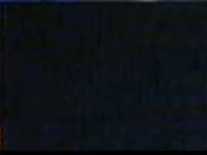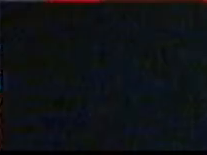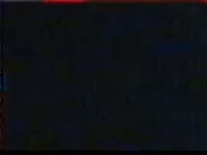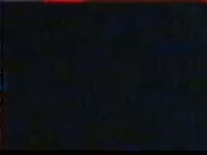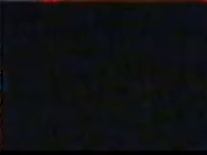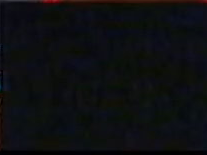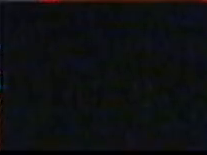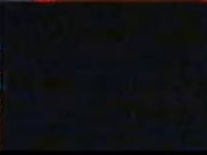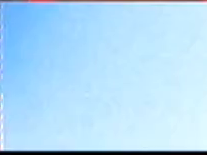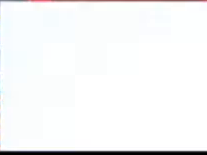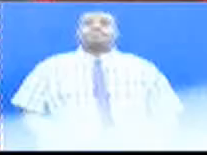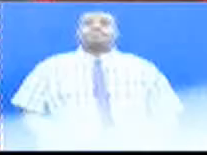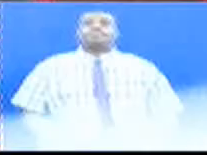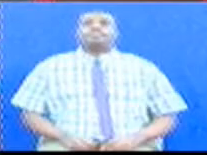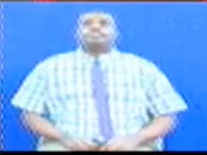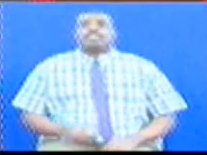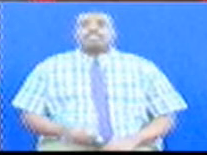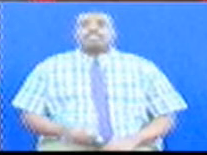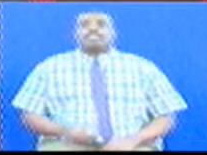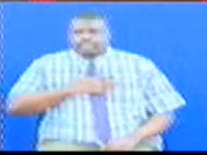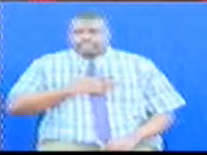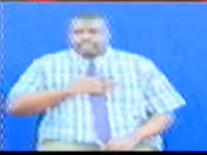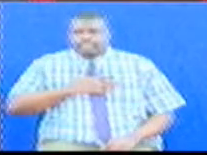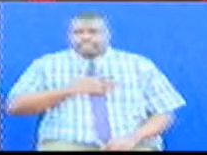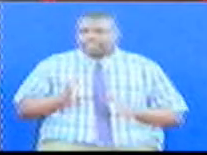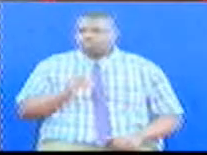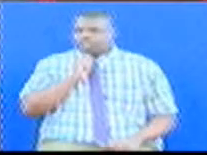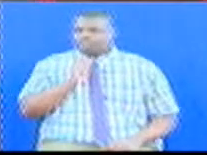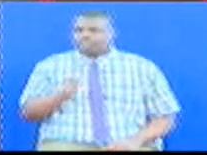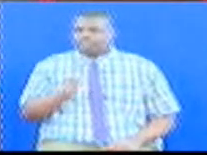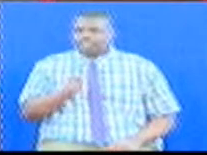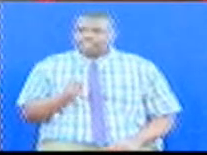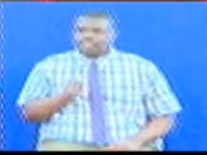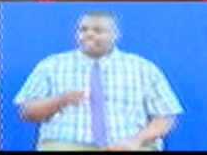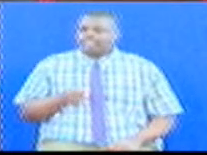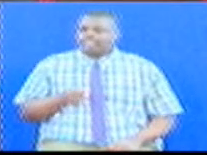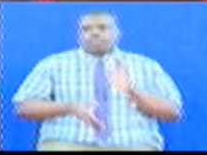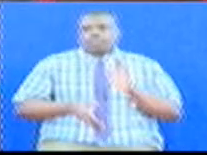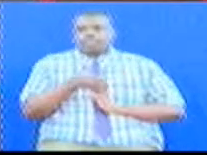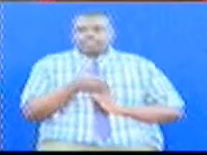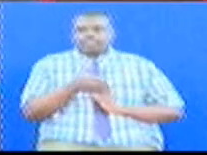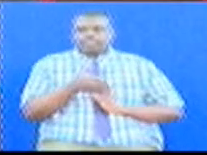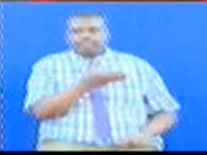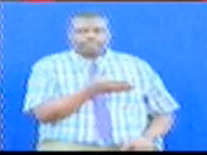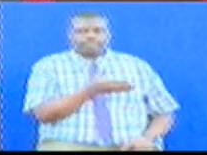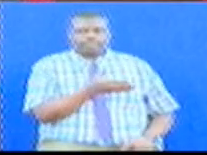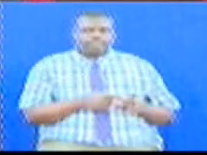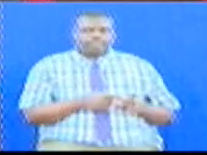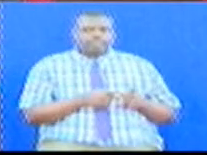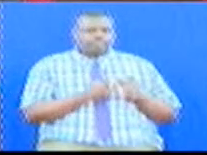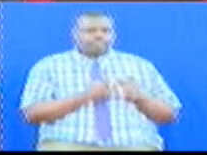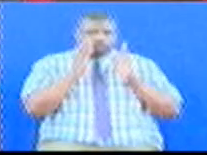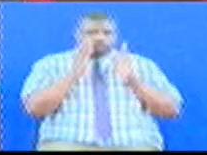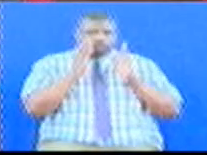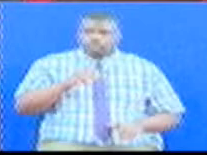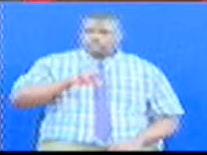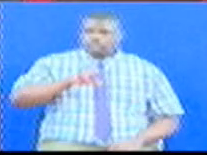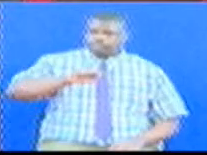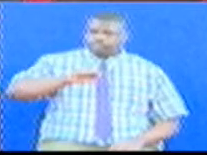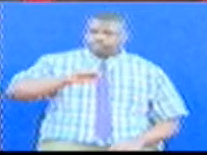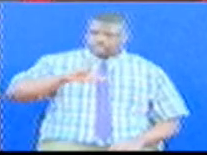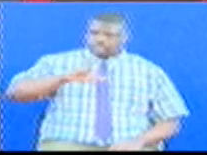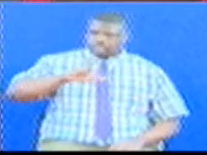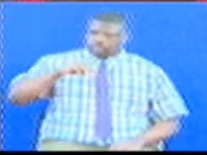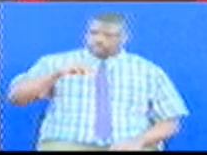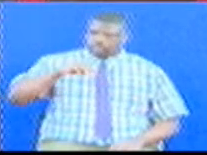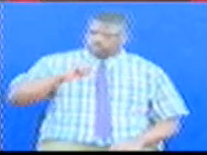nipende kuwapa taarifa wabunge wenzangu waliotangulia kuongea. Mheshimiwa Aliye Salome ambaye ametoka kuongea sasa hivi